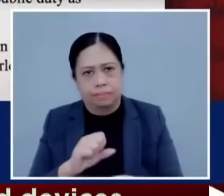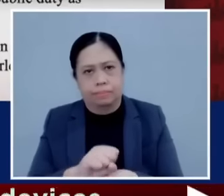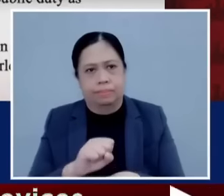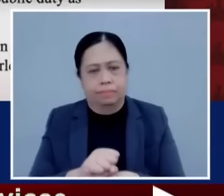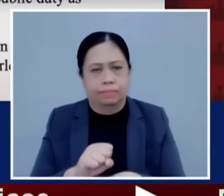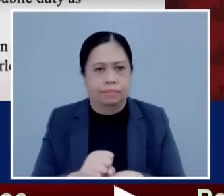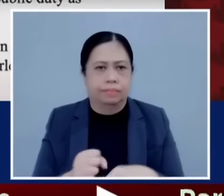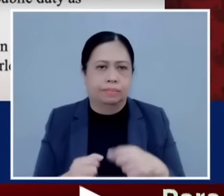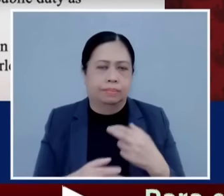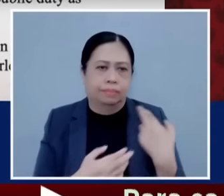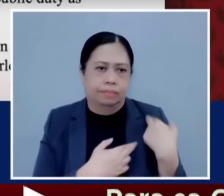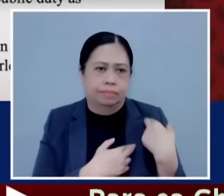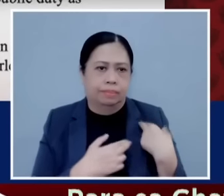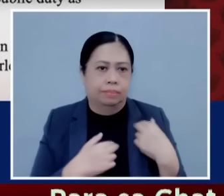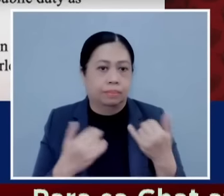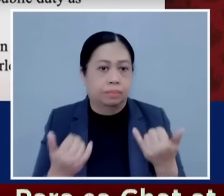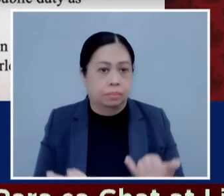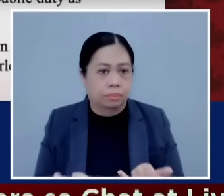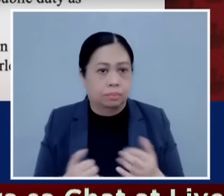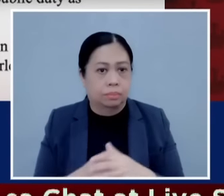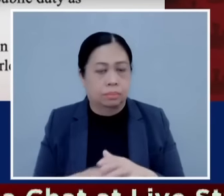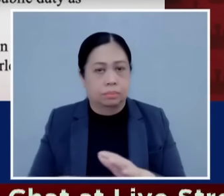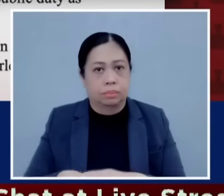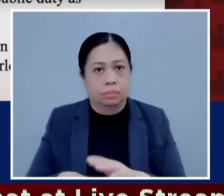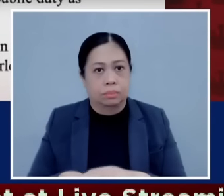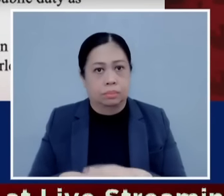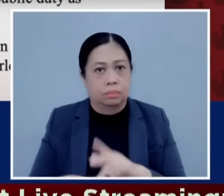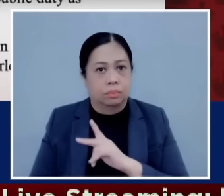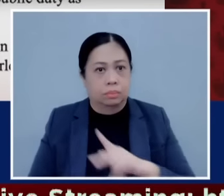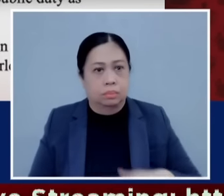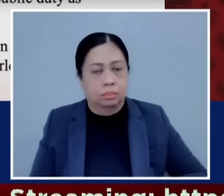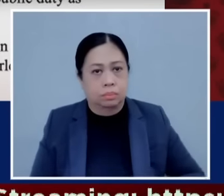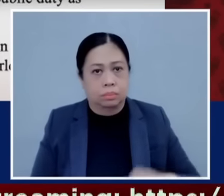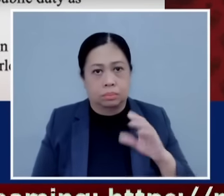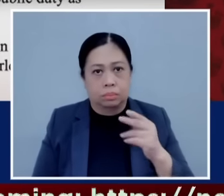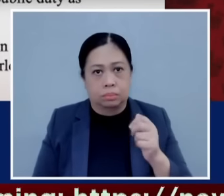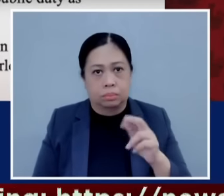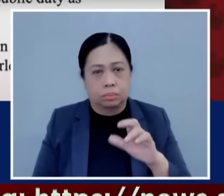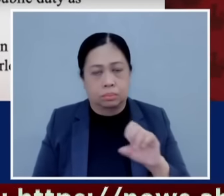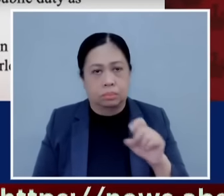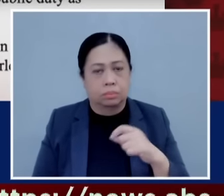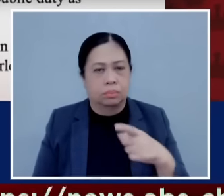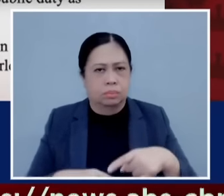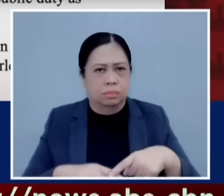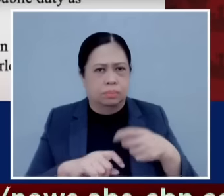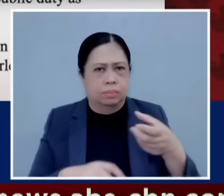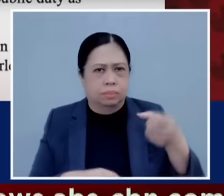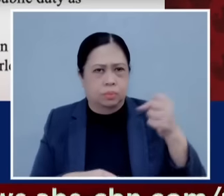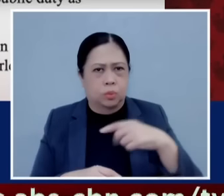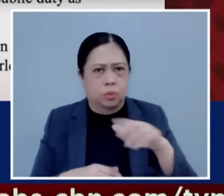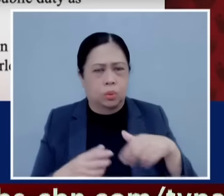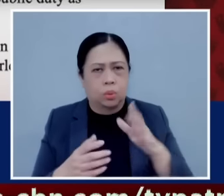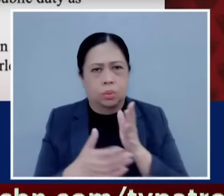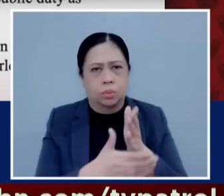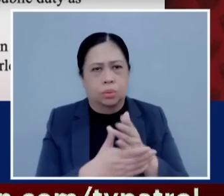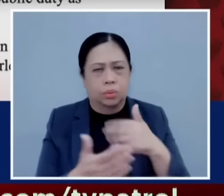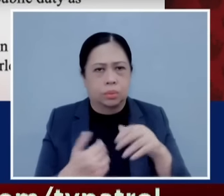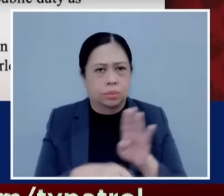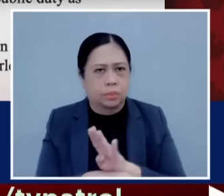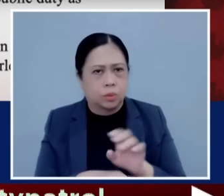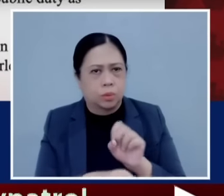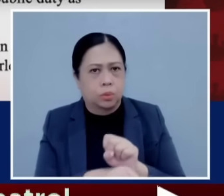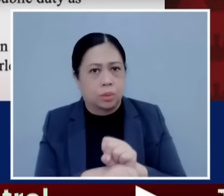mga tungkulin. Sa ngayon ay pinayuhan si King Charles ng kanyang mga doktor na ipagpaliban muna ang mga public engagements